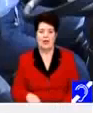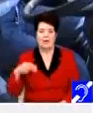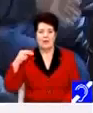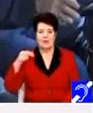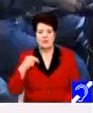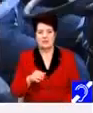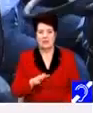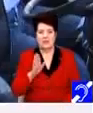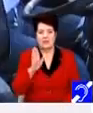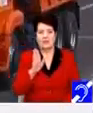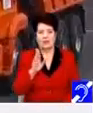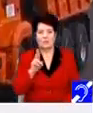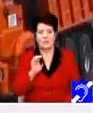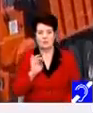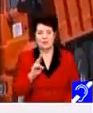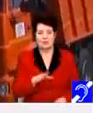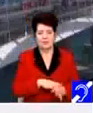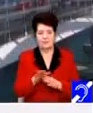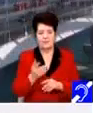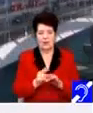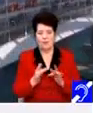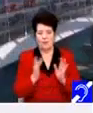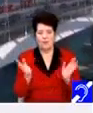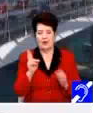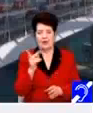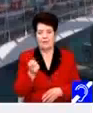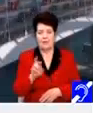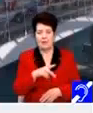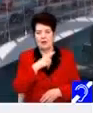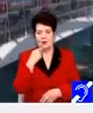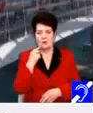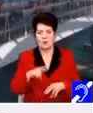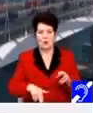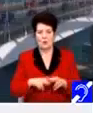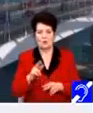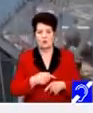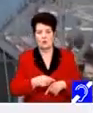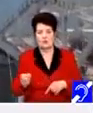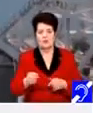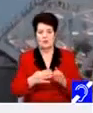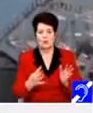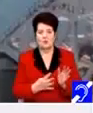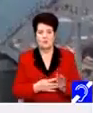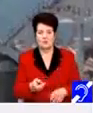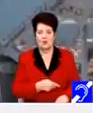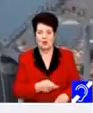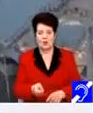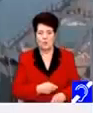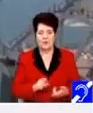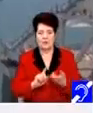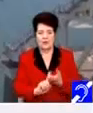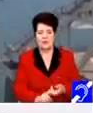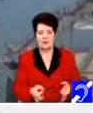Președintele Vladimir Putin a inaugurat podul care face legătura între Crimea și Rusia. Construcția lungă de 19 kilometri este